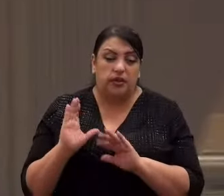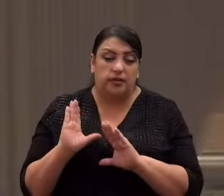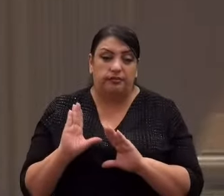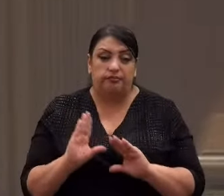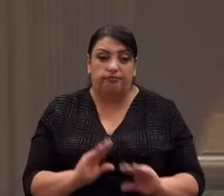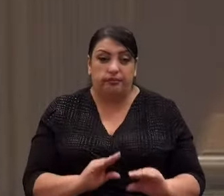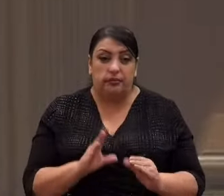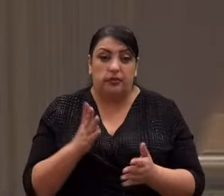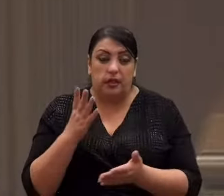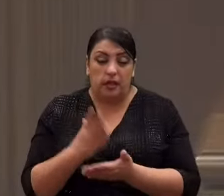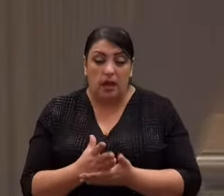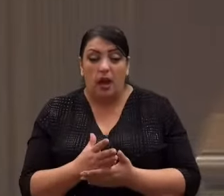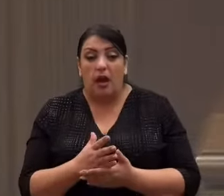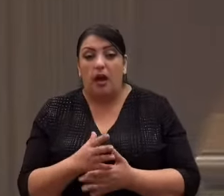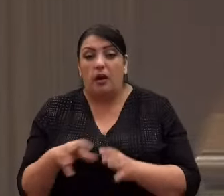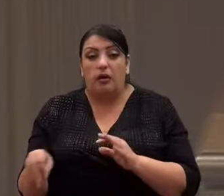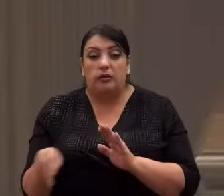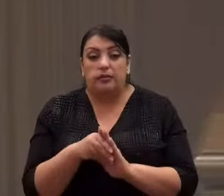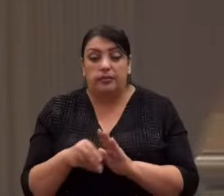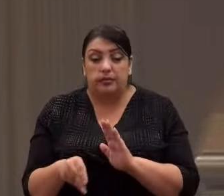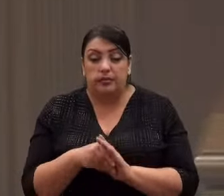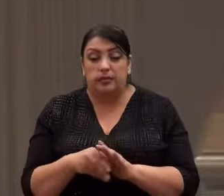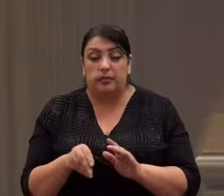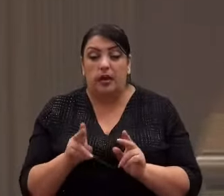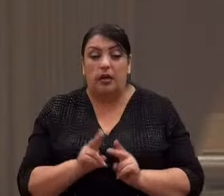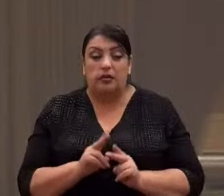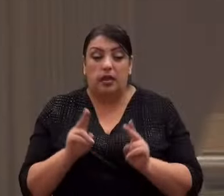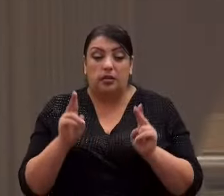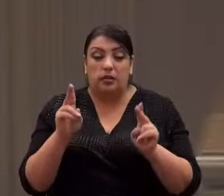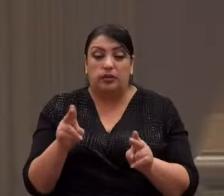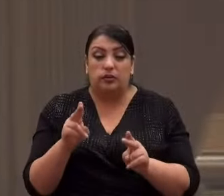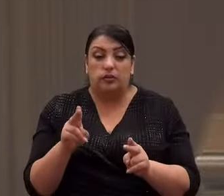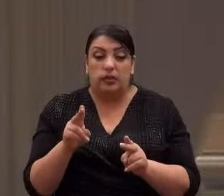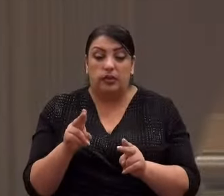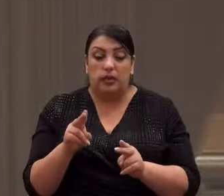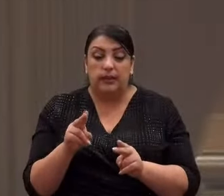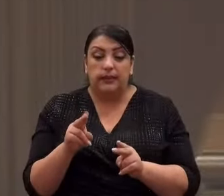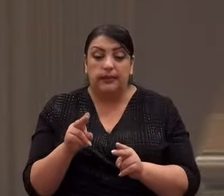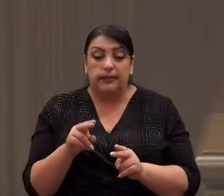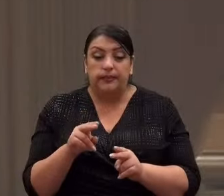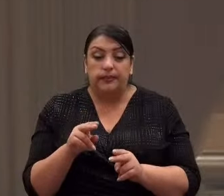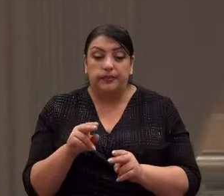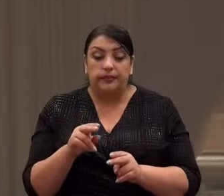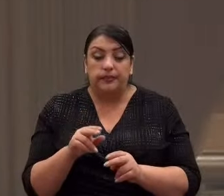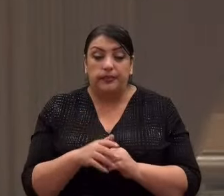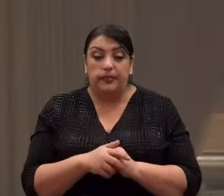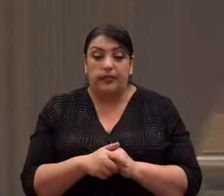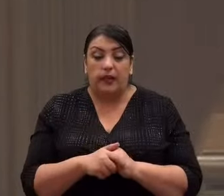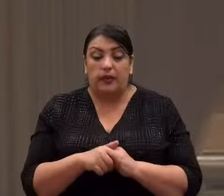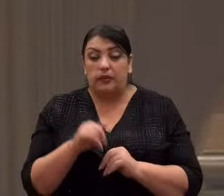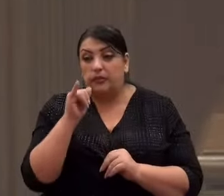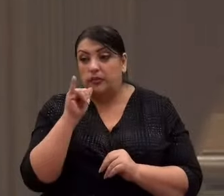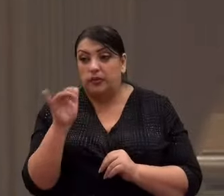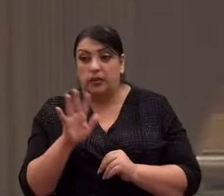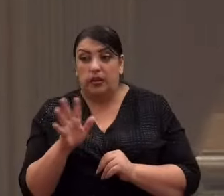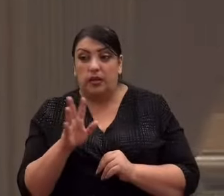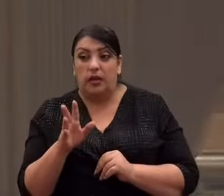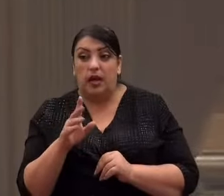նվազումը կոռուպցիոն հանցագործությունների դեպքում սովորաբար, ավանդաբար չի կարելի համարել դրական